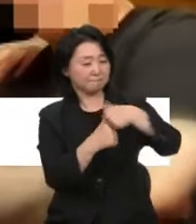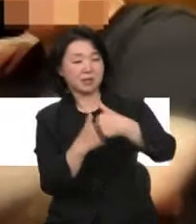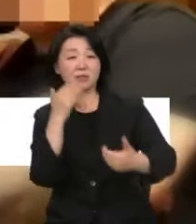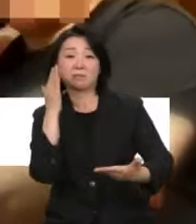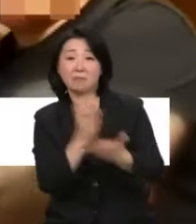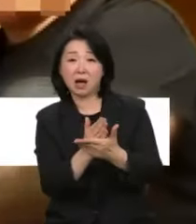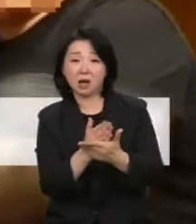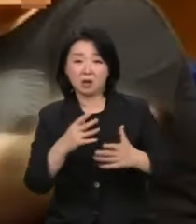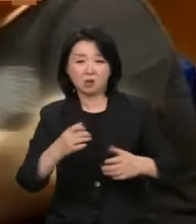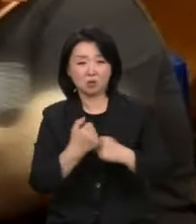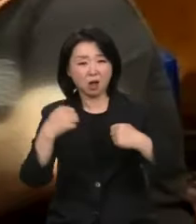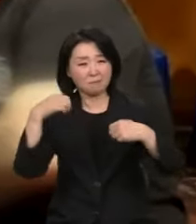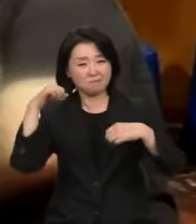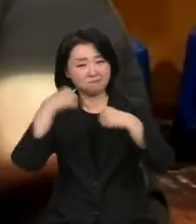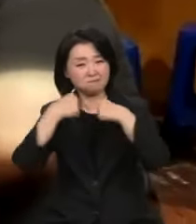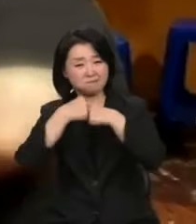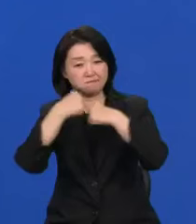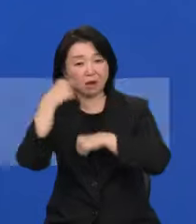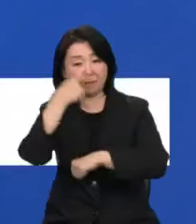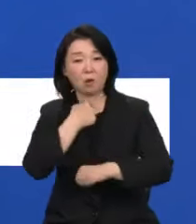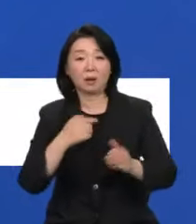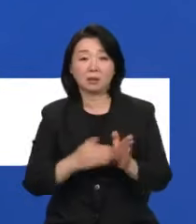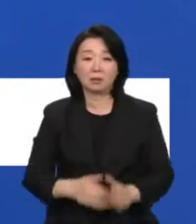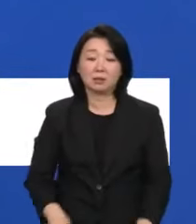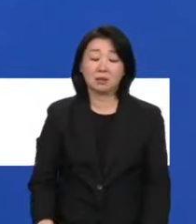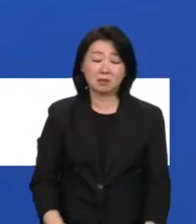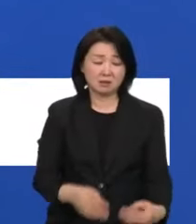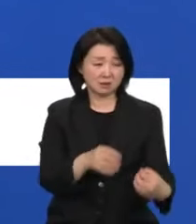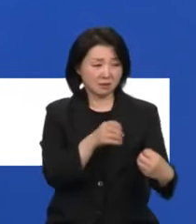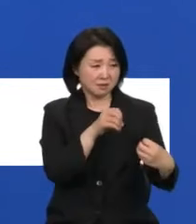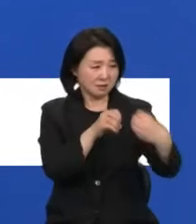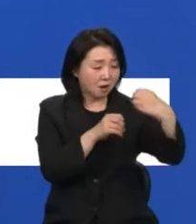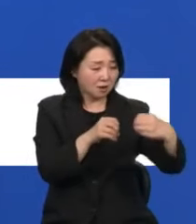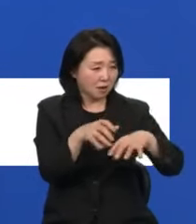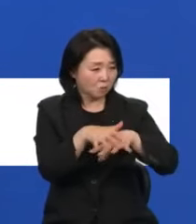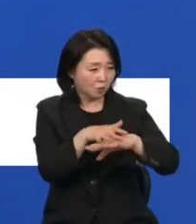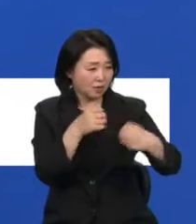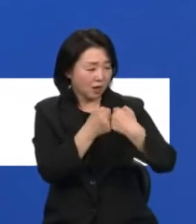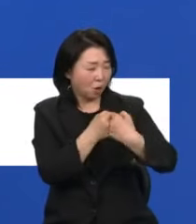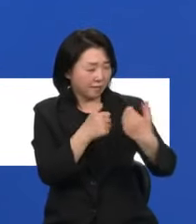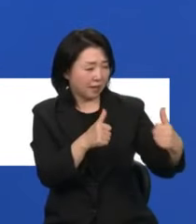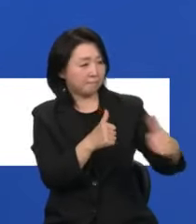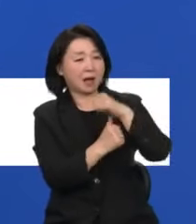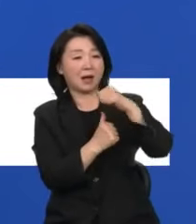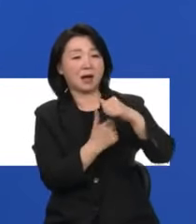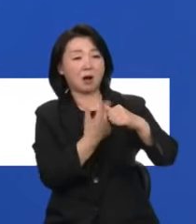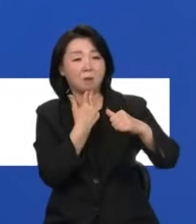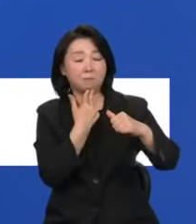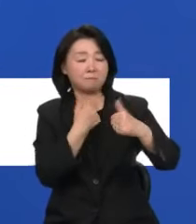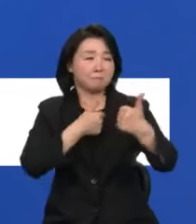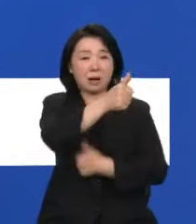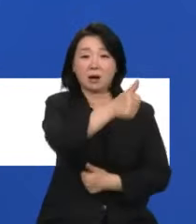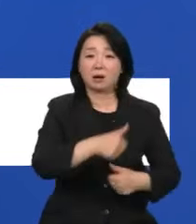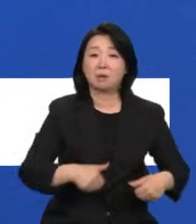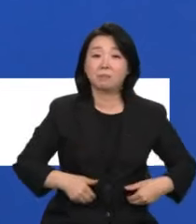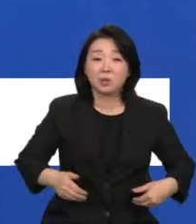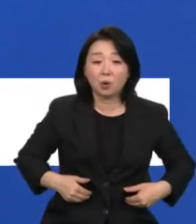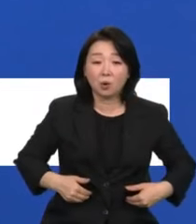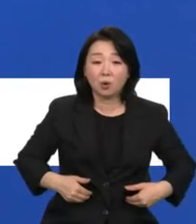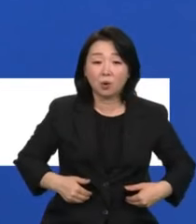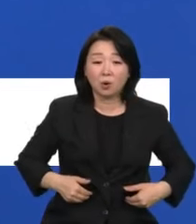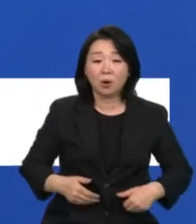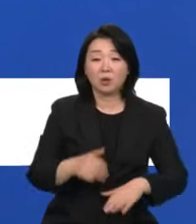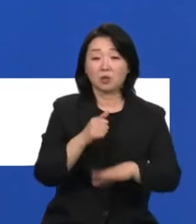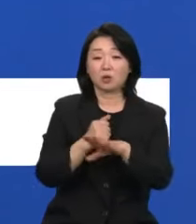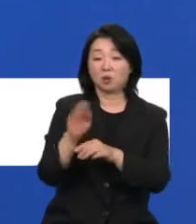종합 격투기까지 익혔습니다. 경쟁 조직과 싸우면 절대 지지 않는다는 행동 강령 아래 BC 등을